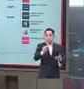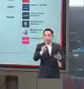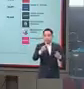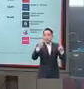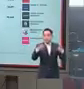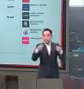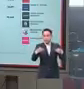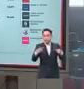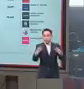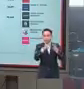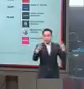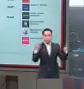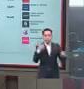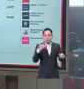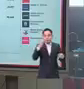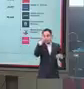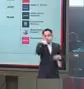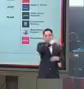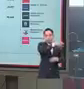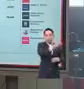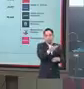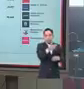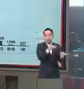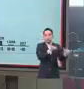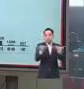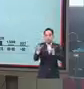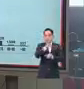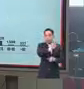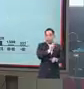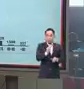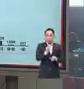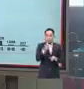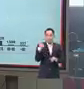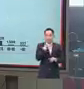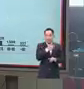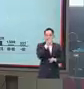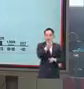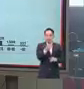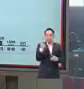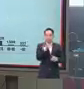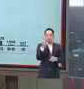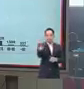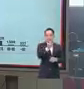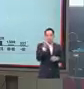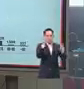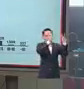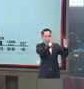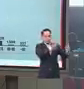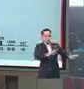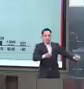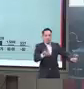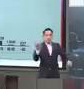saingan yang sangat sengit kepada peach di sini begitu juga dengan BN dan kita lihat seperti yang kita sering menganalisa sebelum ini